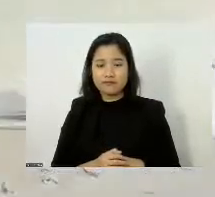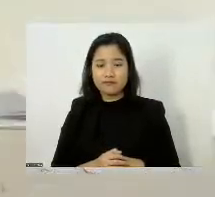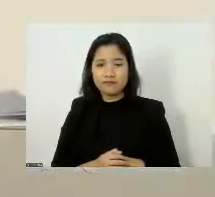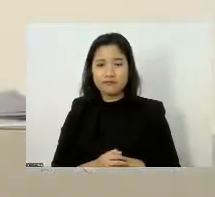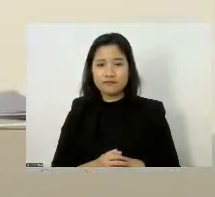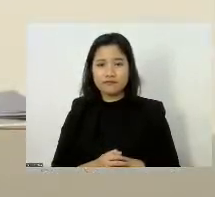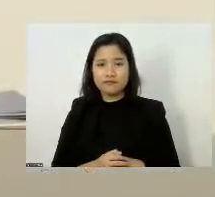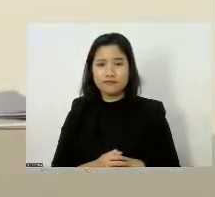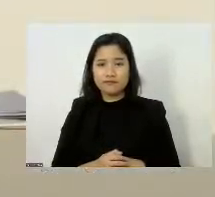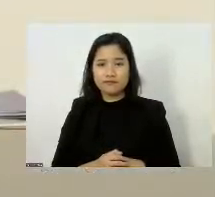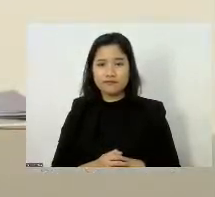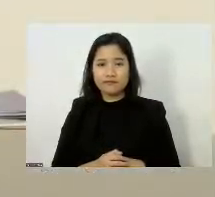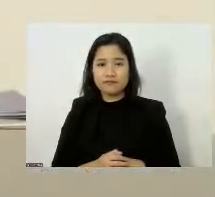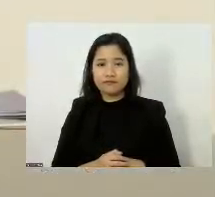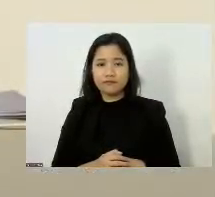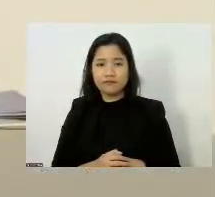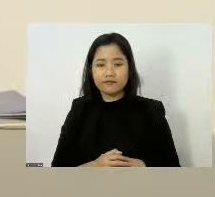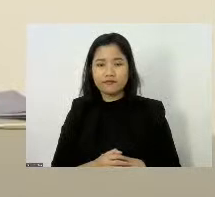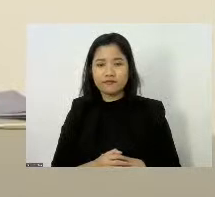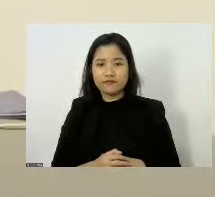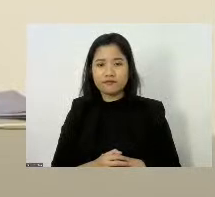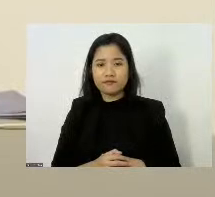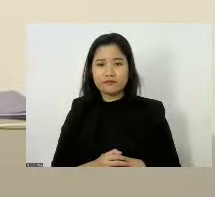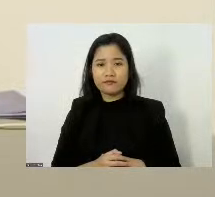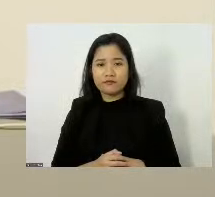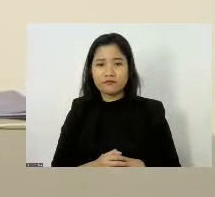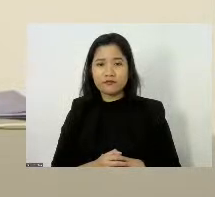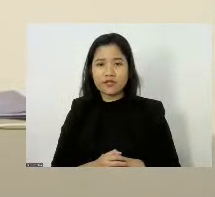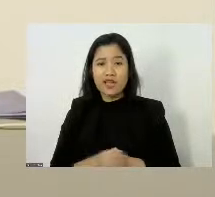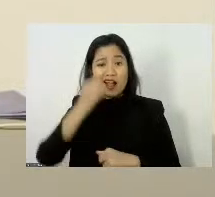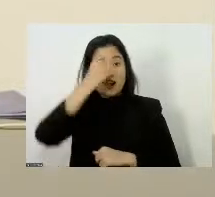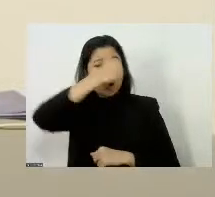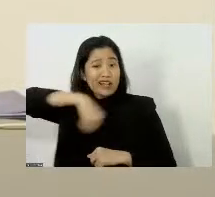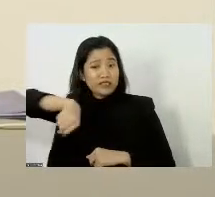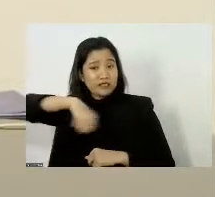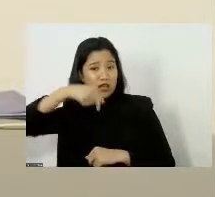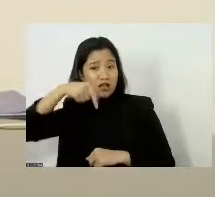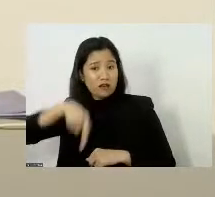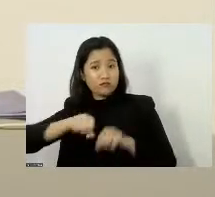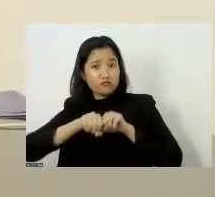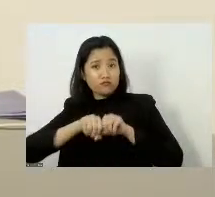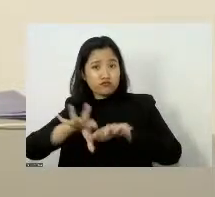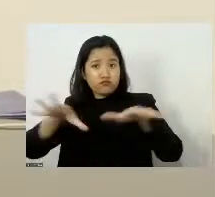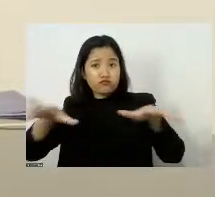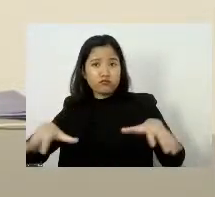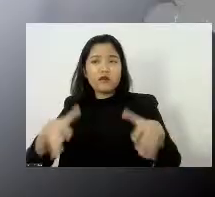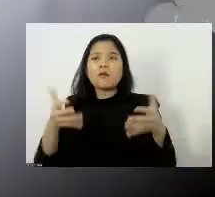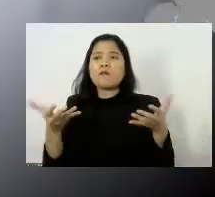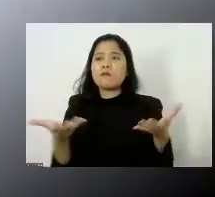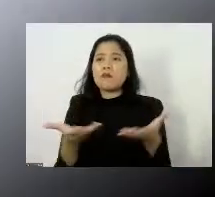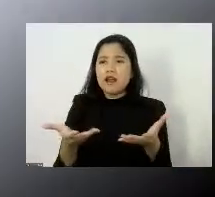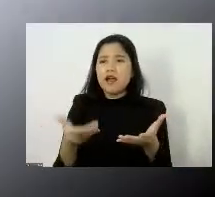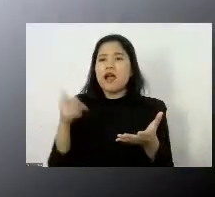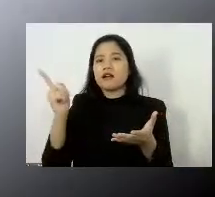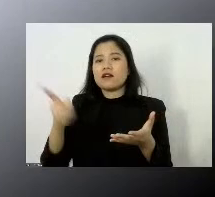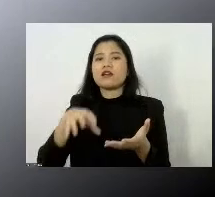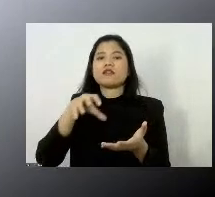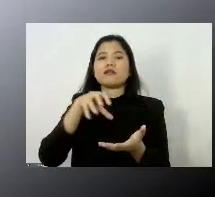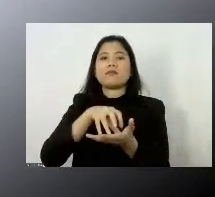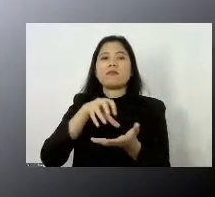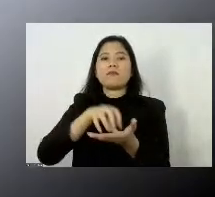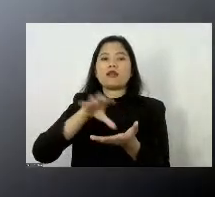Hai tentang bahwa sebagian besar persebaran populasi Gajah itu berada diluar kawasan konservasi dengan status